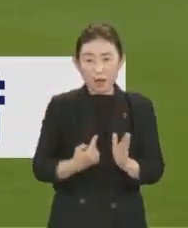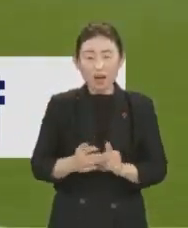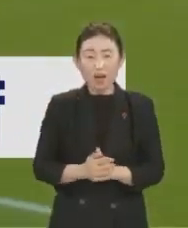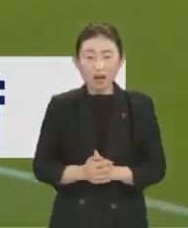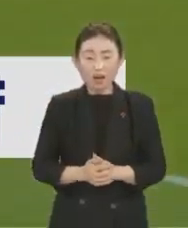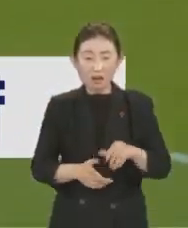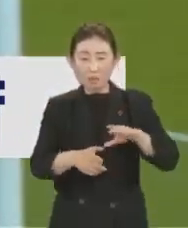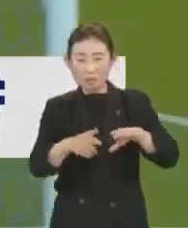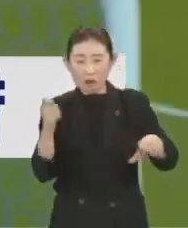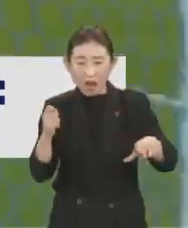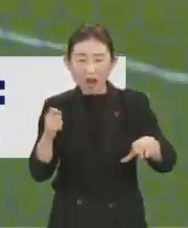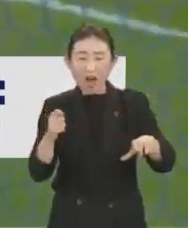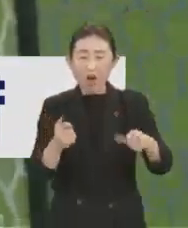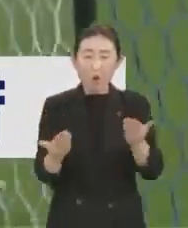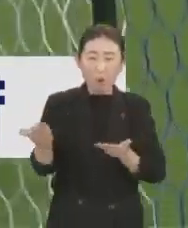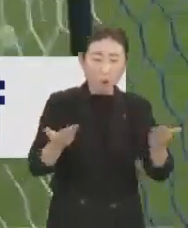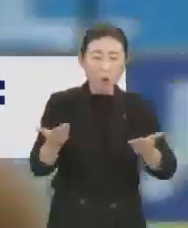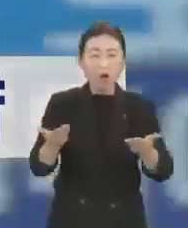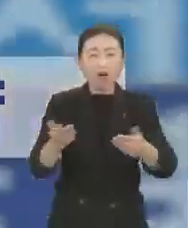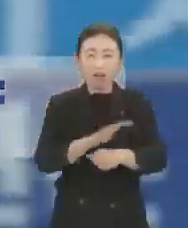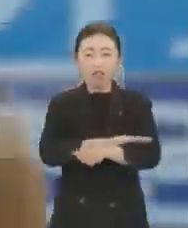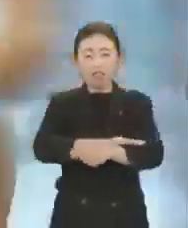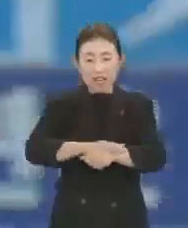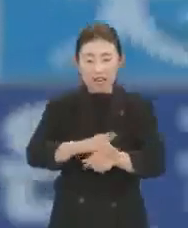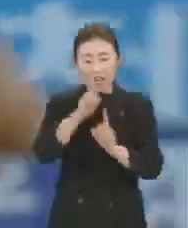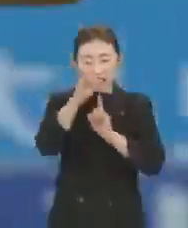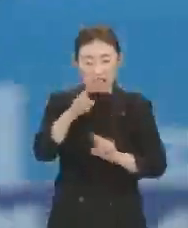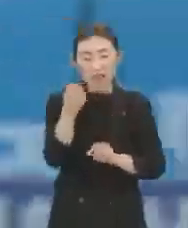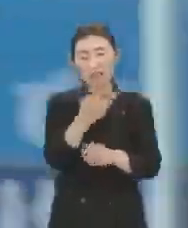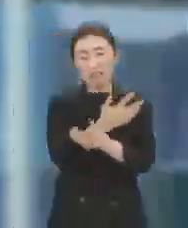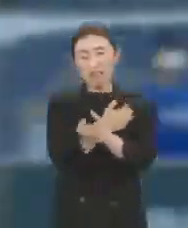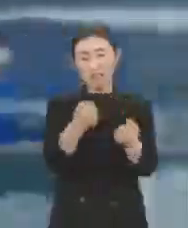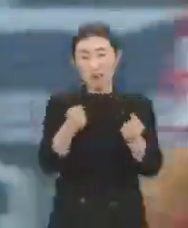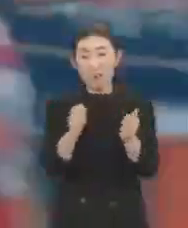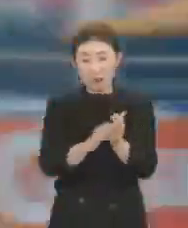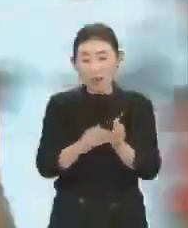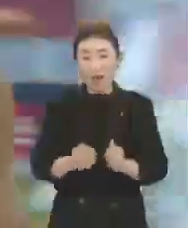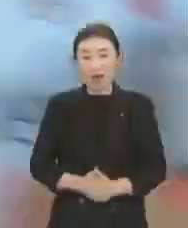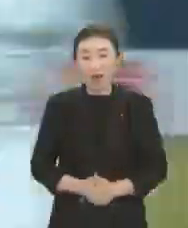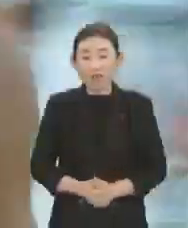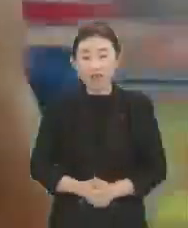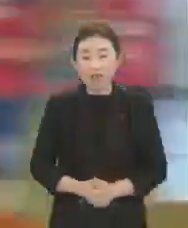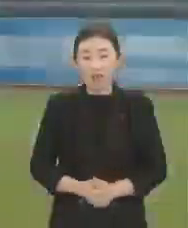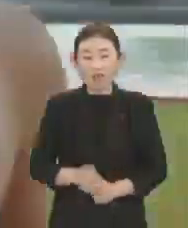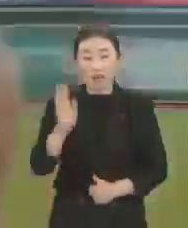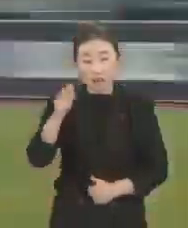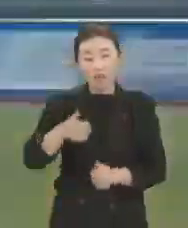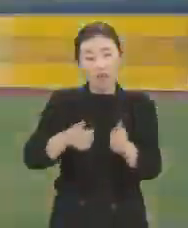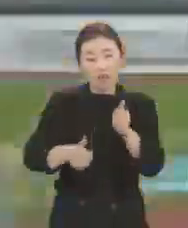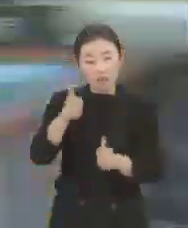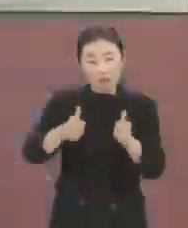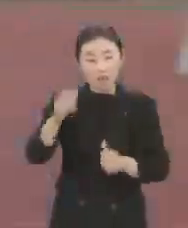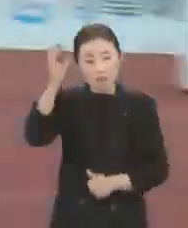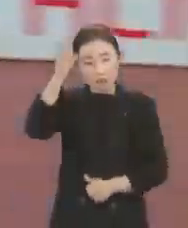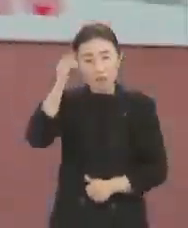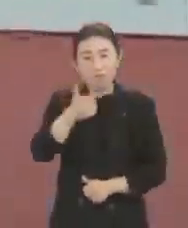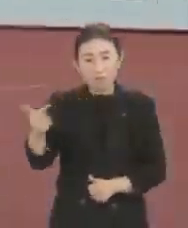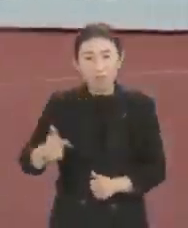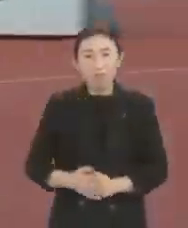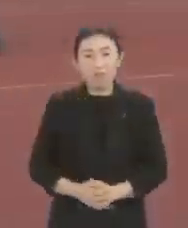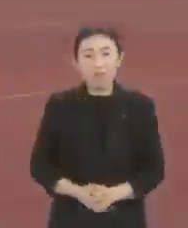속도와 킥력, 공수 조율 능력까지 갖춘 이진현과의 재계약에 성공한 대전은 중원의 무게감을 더하게 됐습니다.